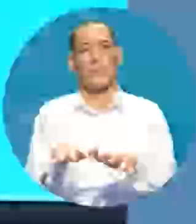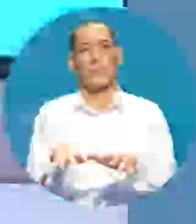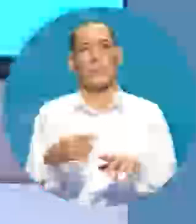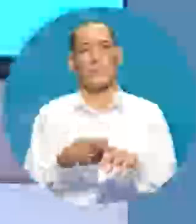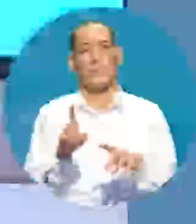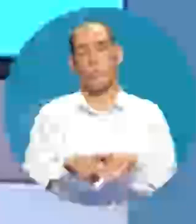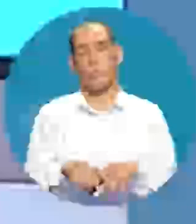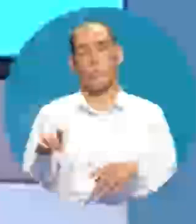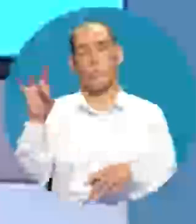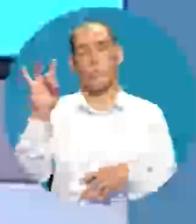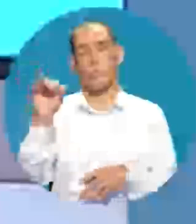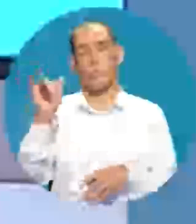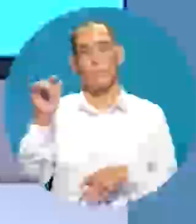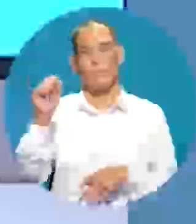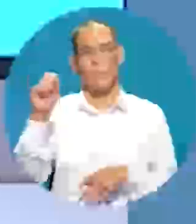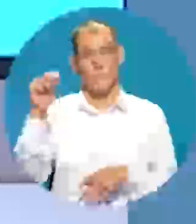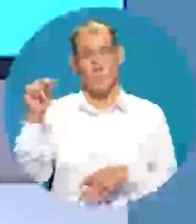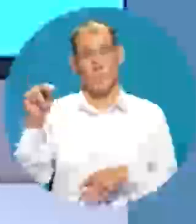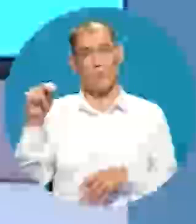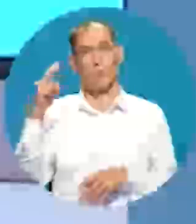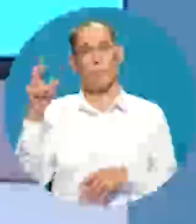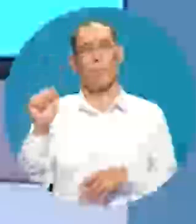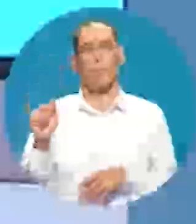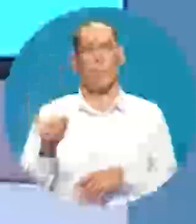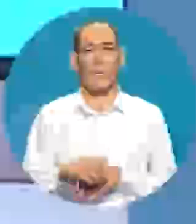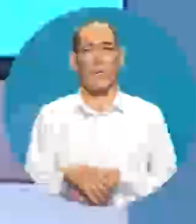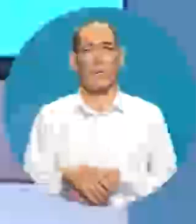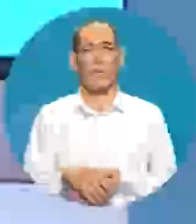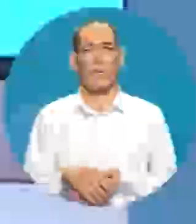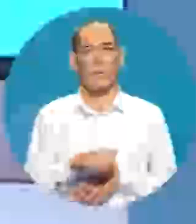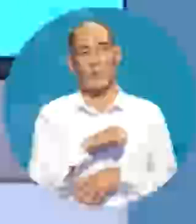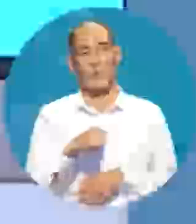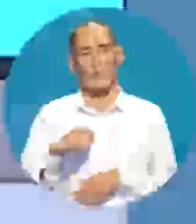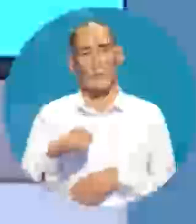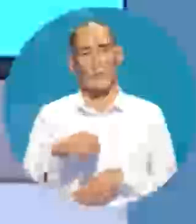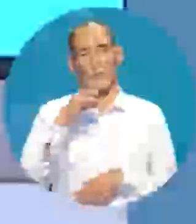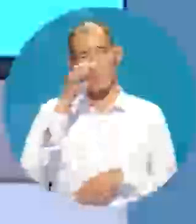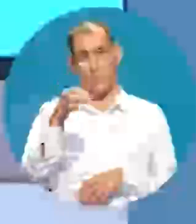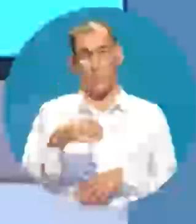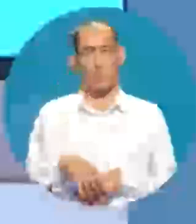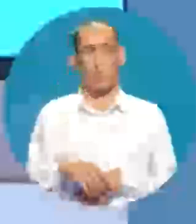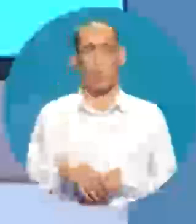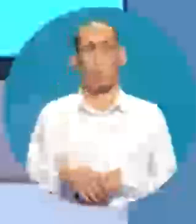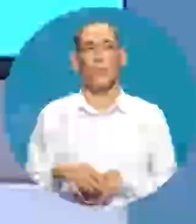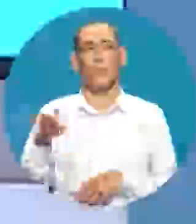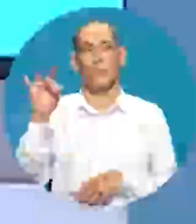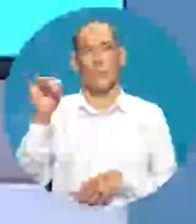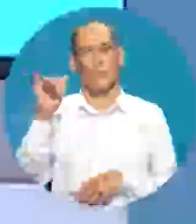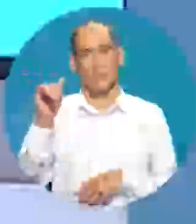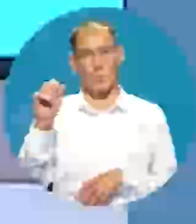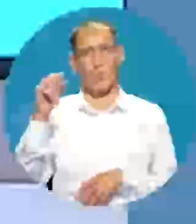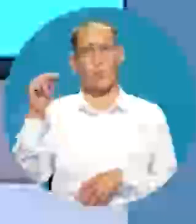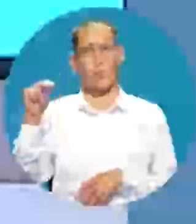hayran kalıp atırdı. Kaneke bir gelikte sözlerdi tavıp, atlarını tavıp, kıyaştı tan kaldırayık.